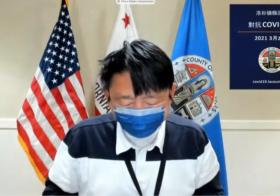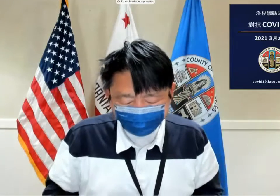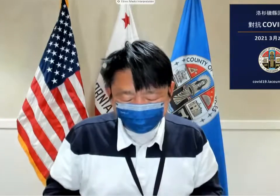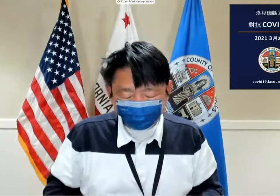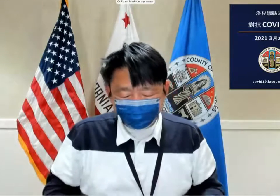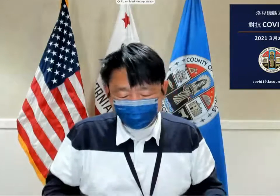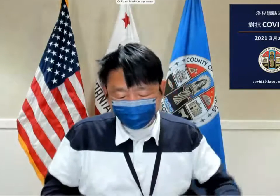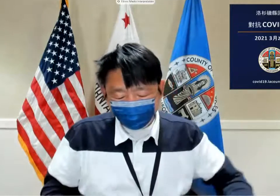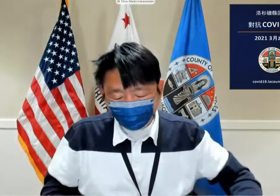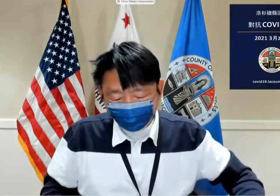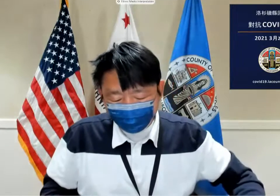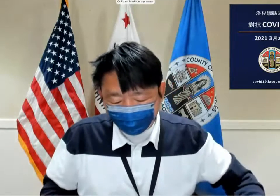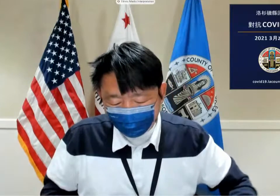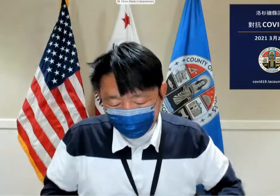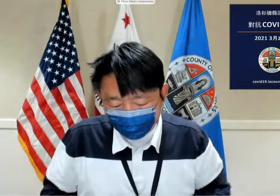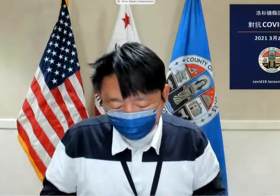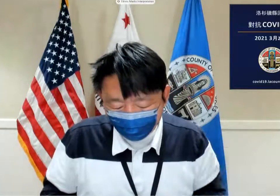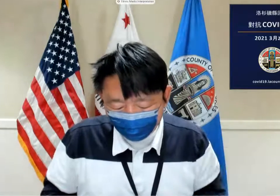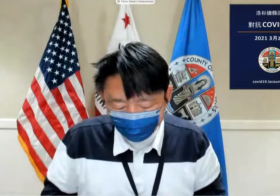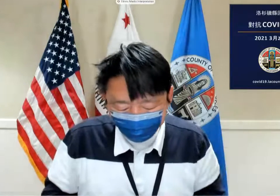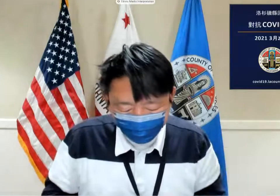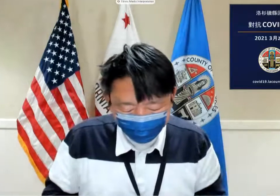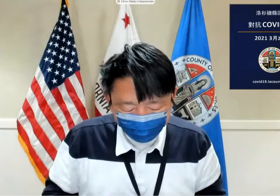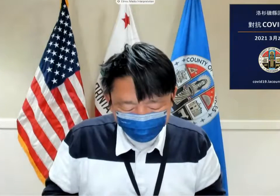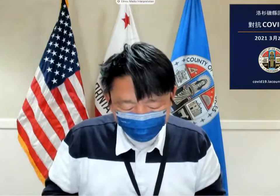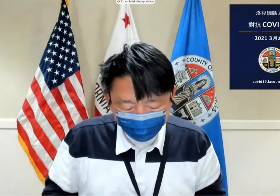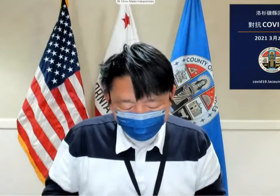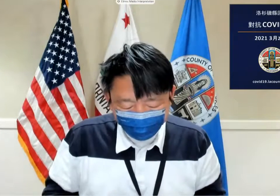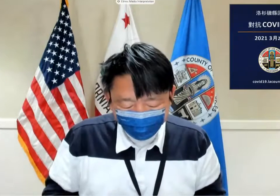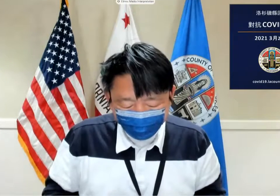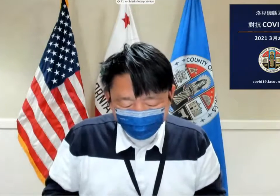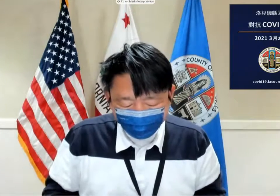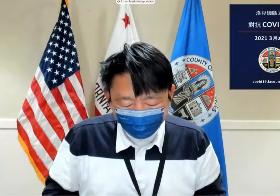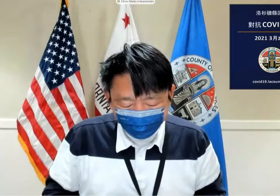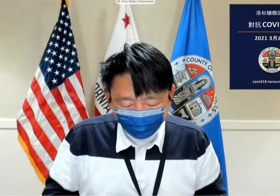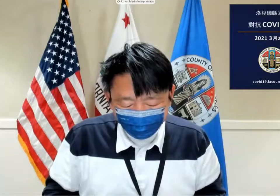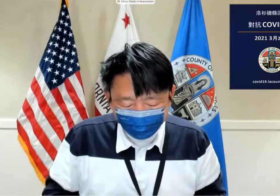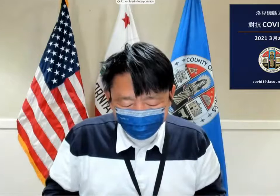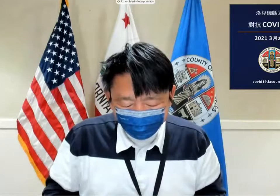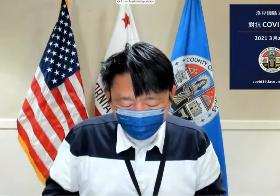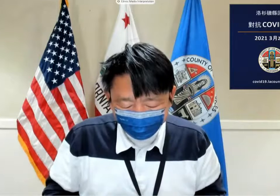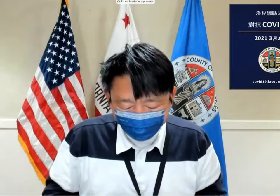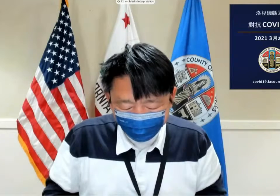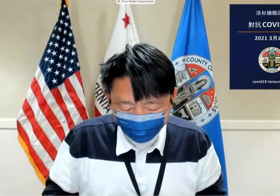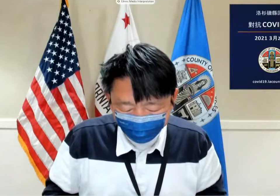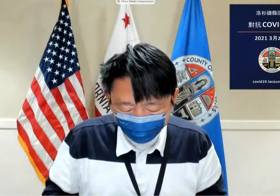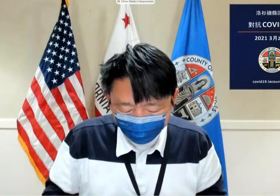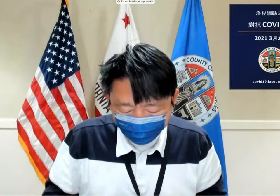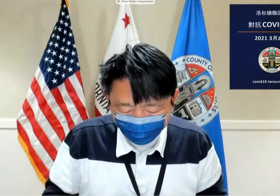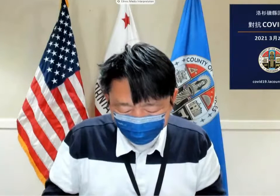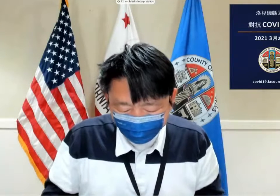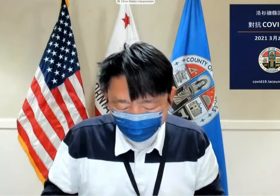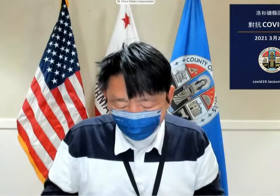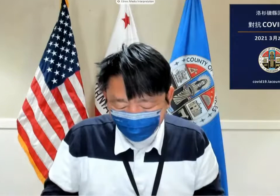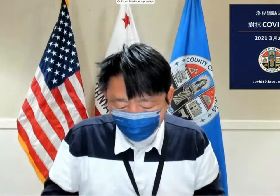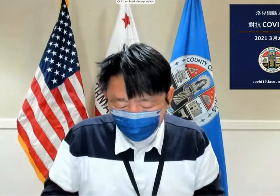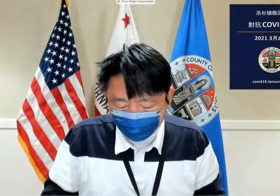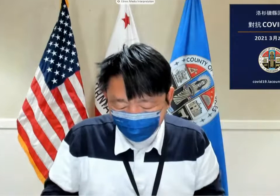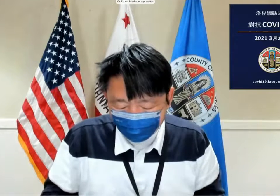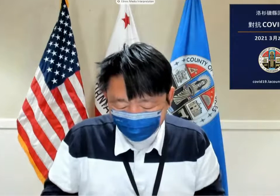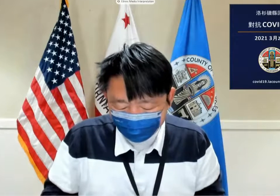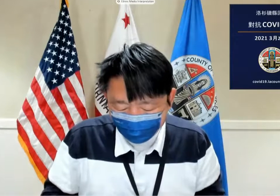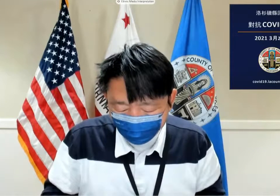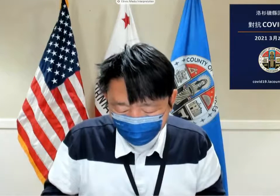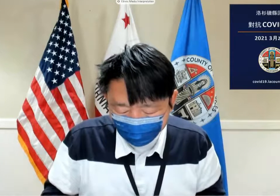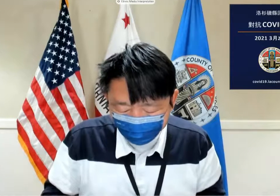publichealth.lacounty.gov。小学到高中的规则，我县也将相关学校的个人间的距离